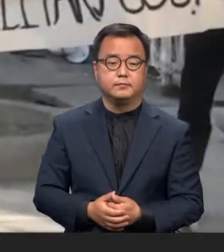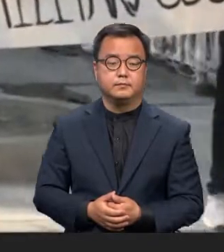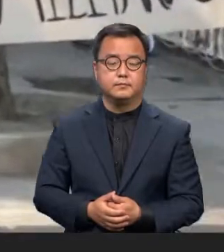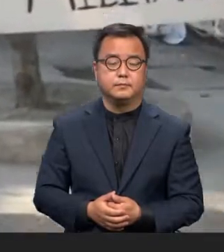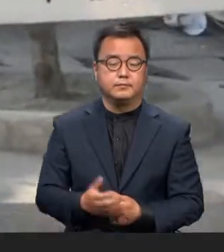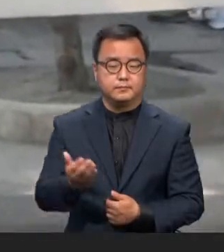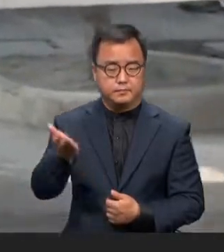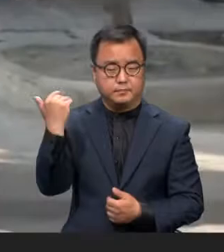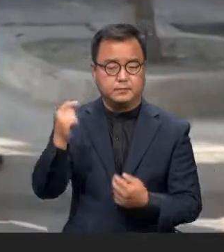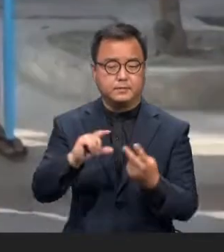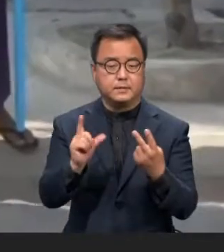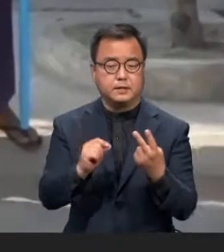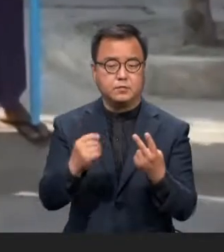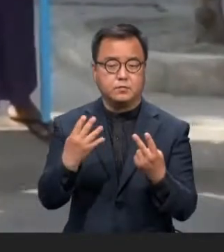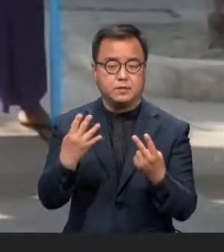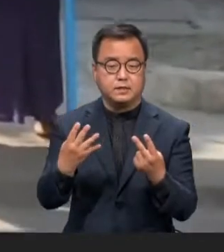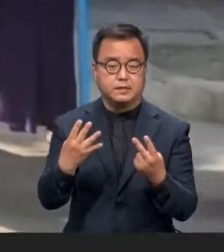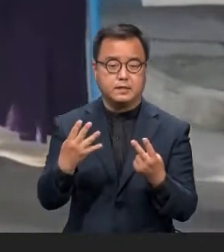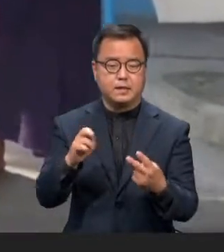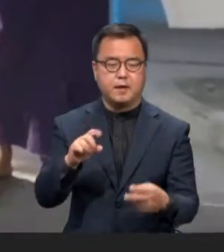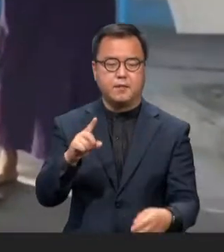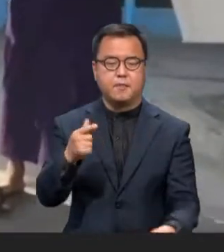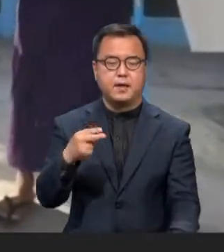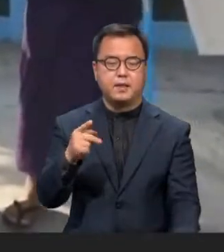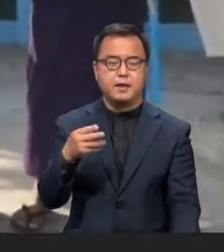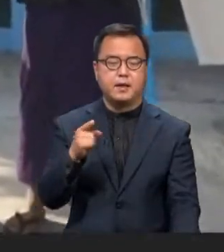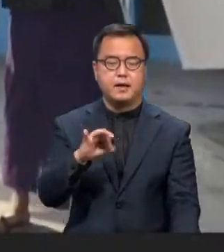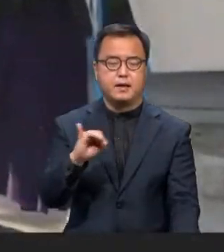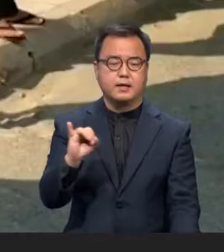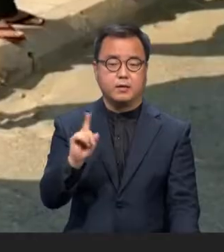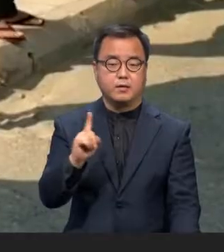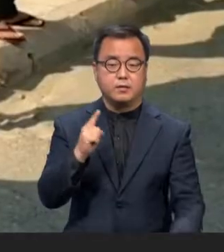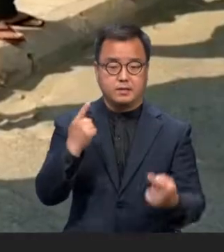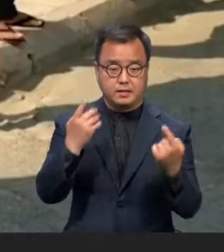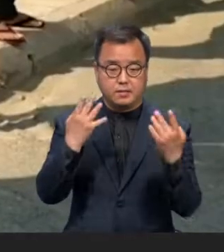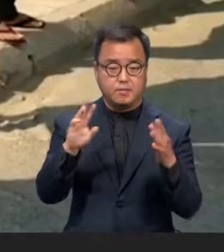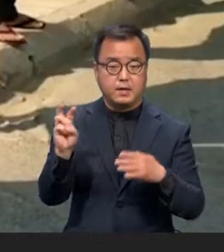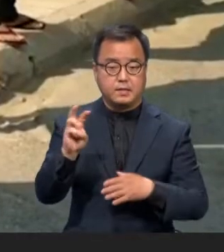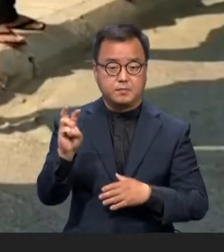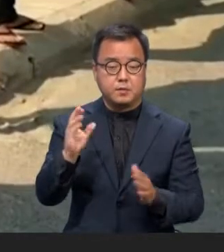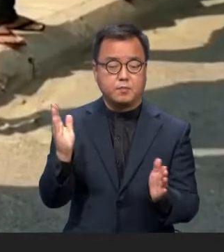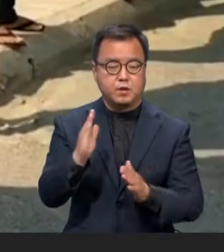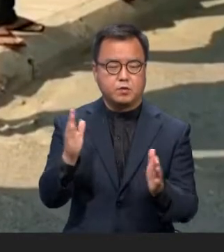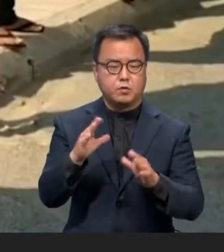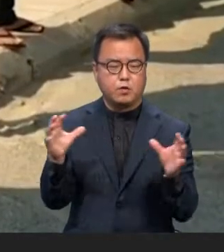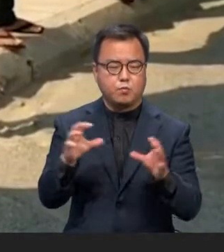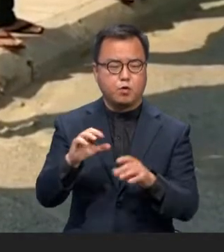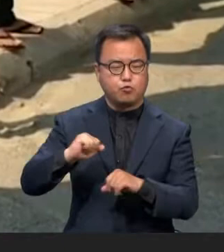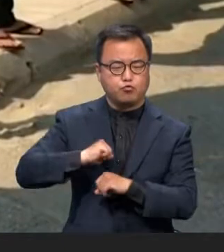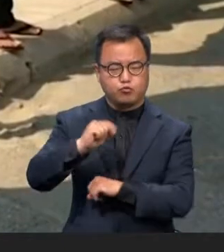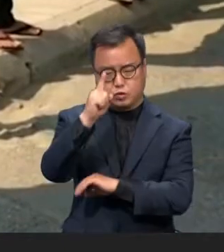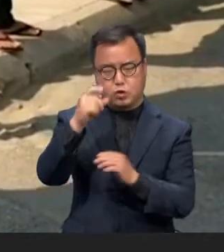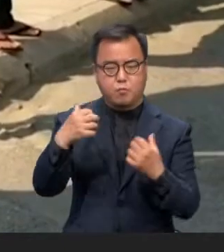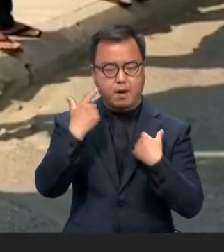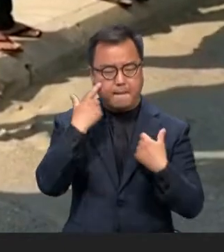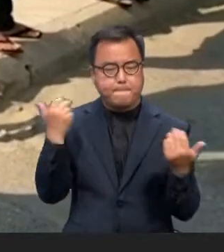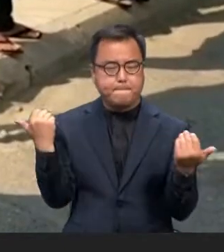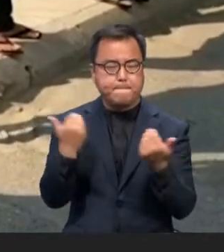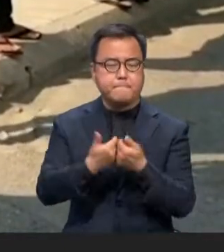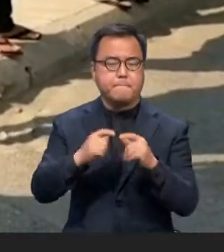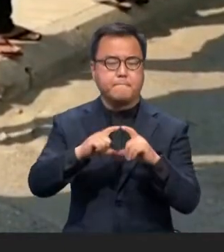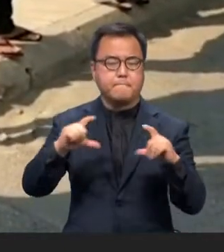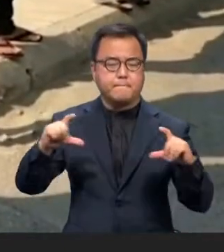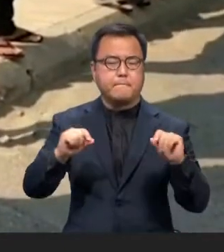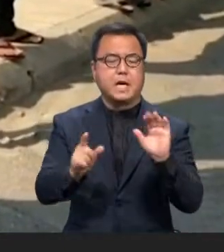지난 2월 4일 만달레이 의대 앞. 30여 명의 학생들이 군정 반대 문구가 적힌 현수막을 들고 기습